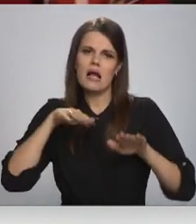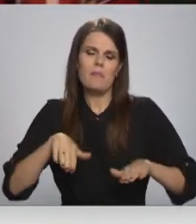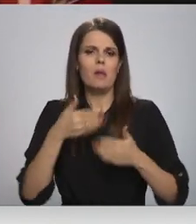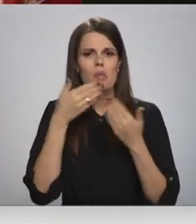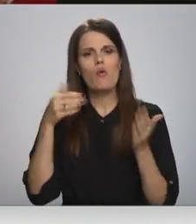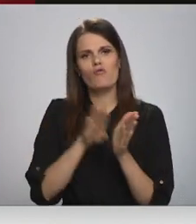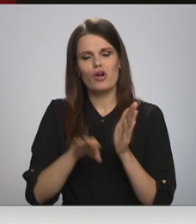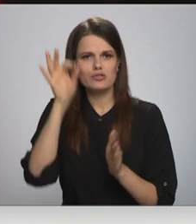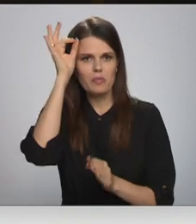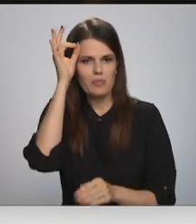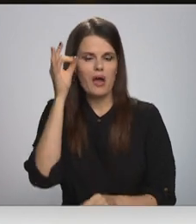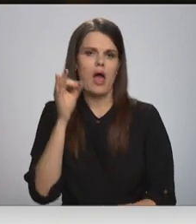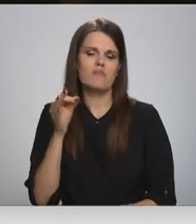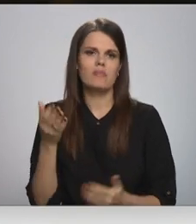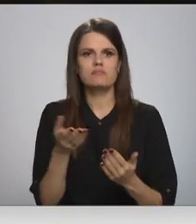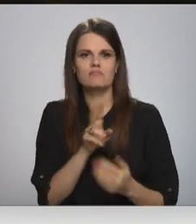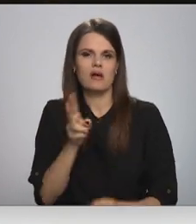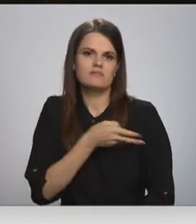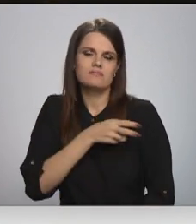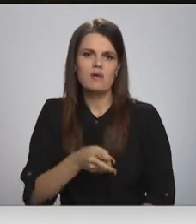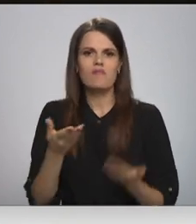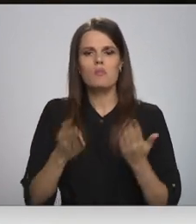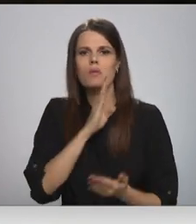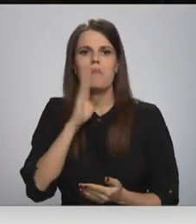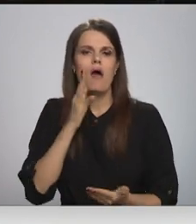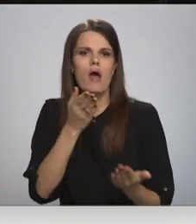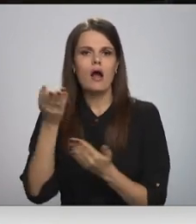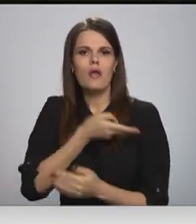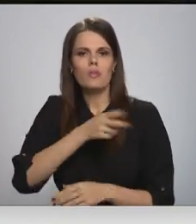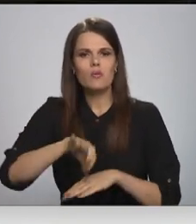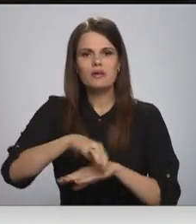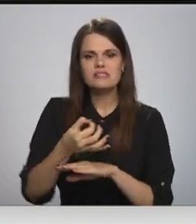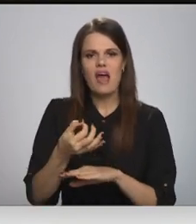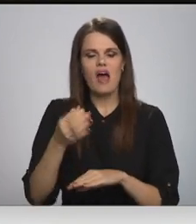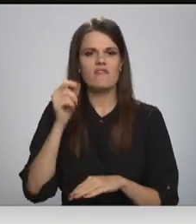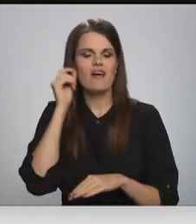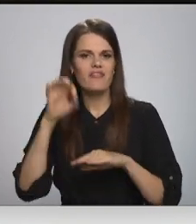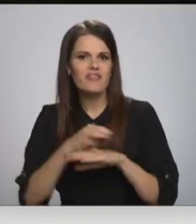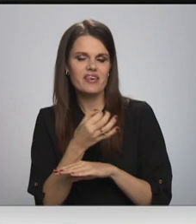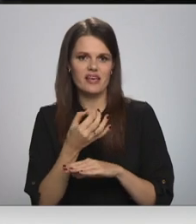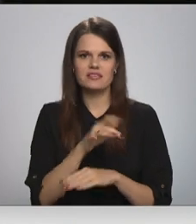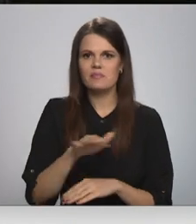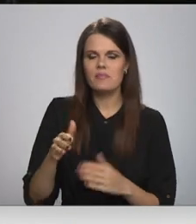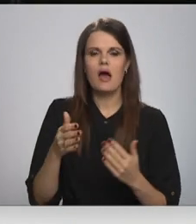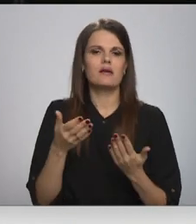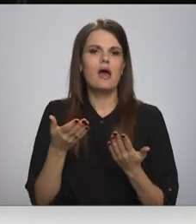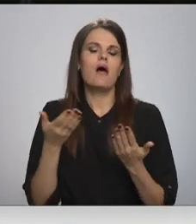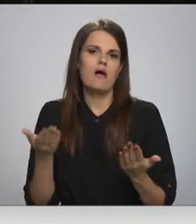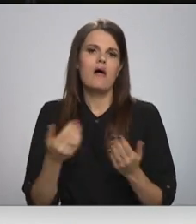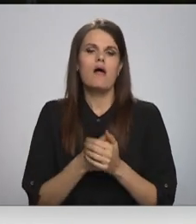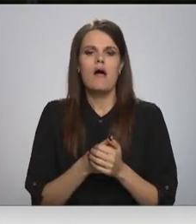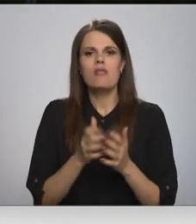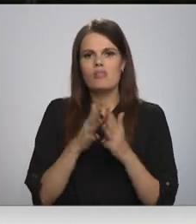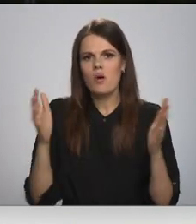savus aizgājējus, kāds zaudēja māti, kāds tēvu, kāds bērnu, kāds sievu, kāds vīru. Un daudz cilvēki ir